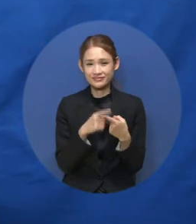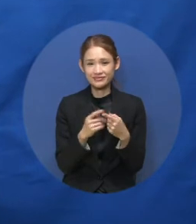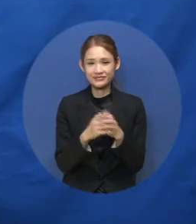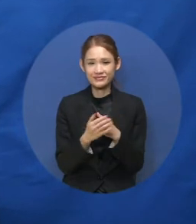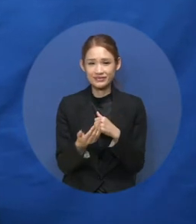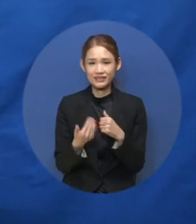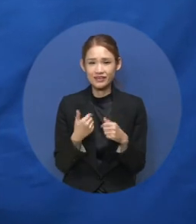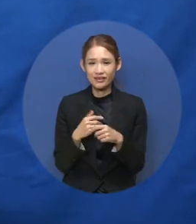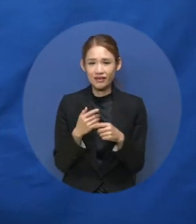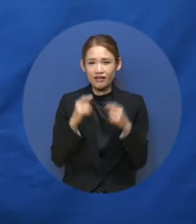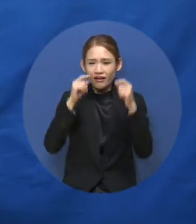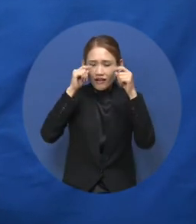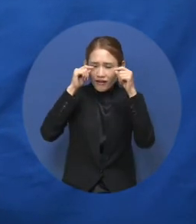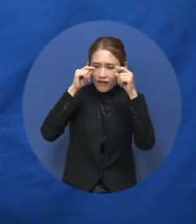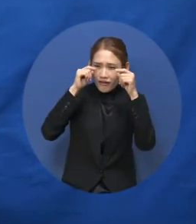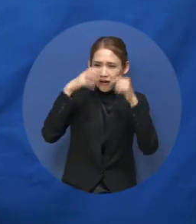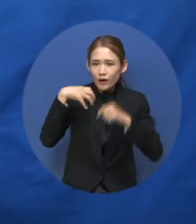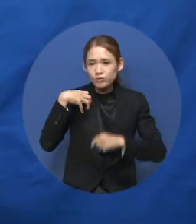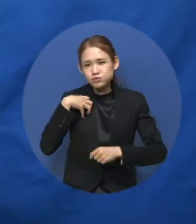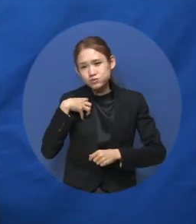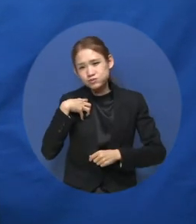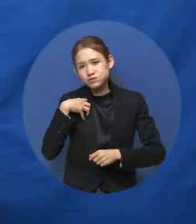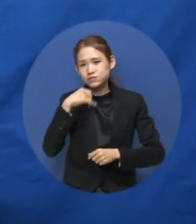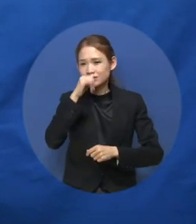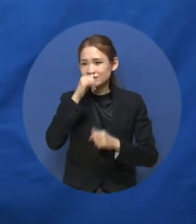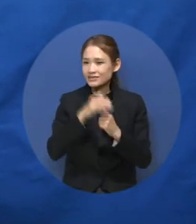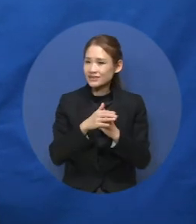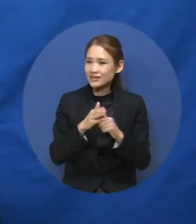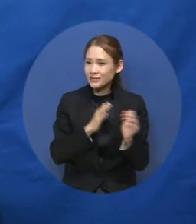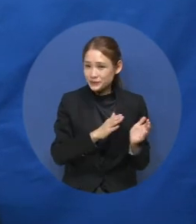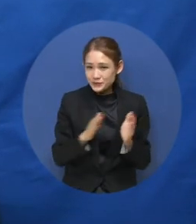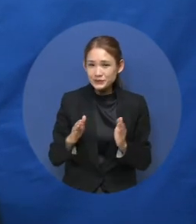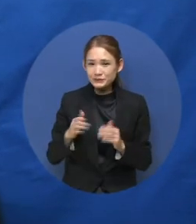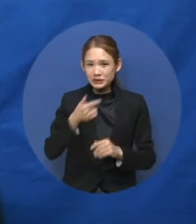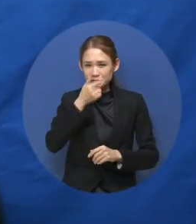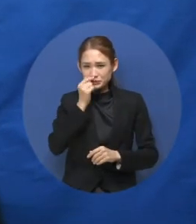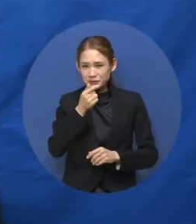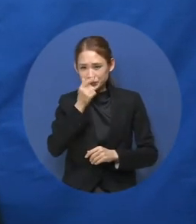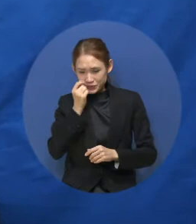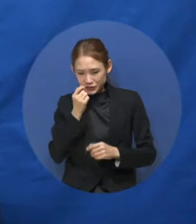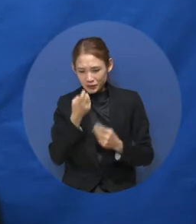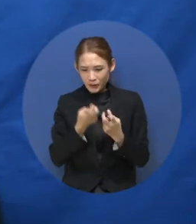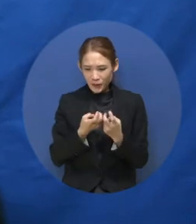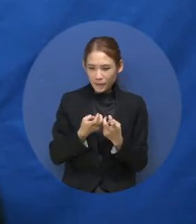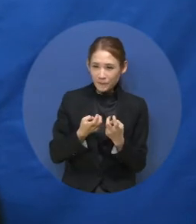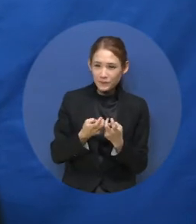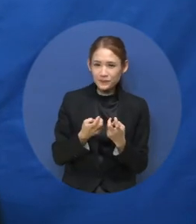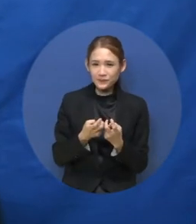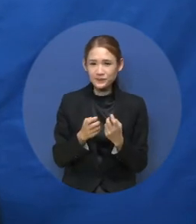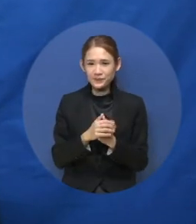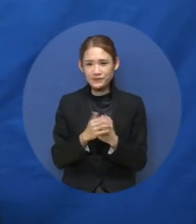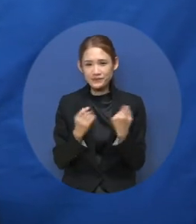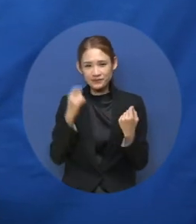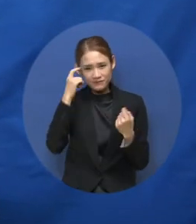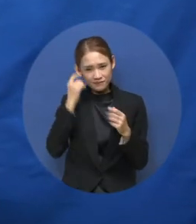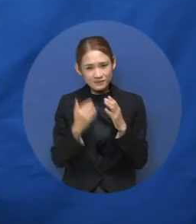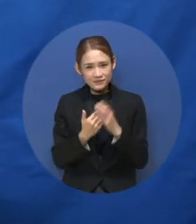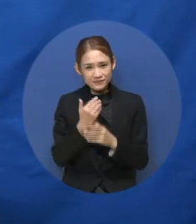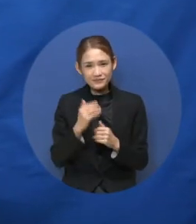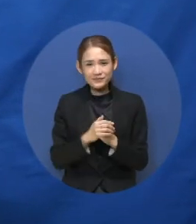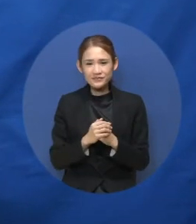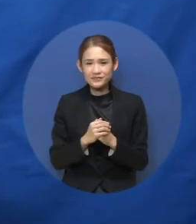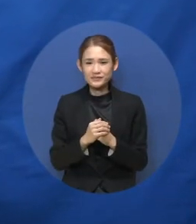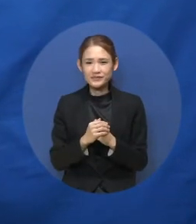전에는 너무 긴장되고 막 부담스러워가지고 준비가 좀 부족한데 어떻게 하지? 이런 생각들로 막